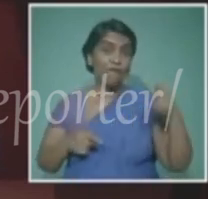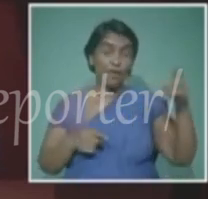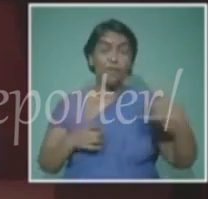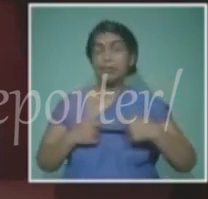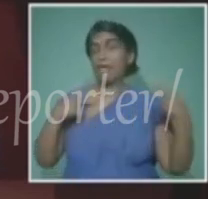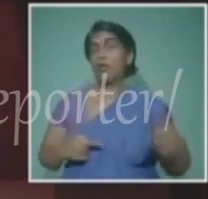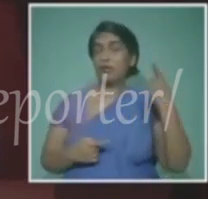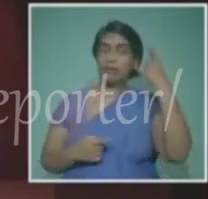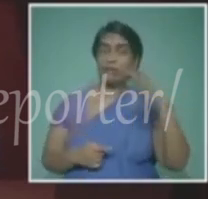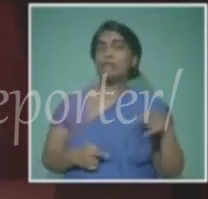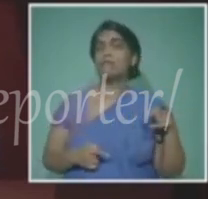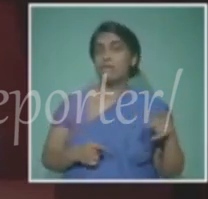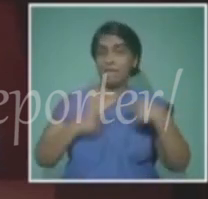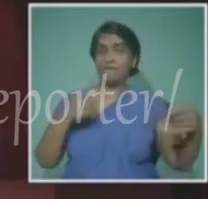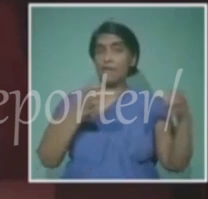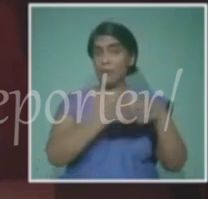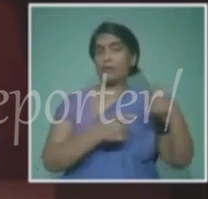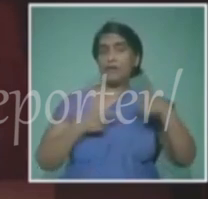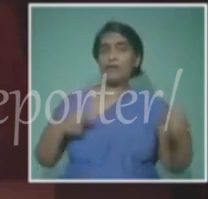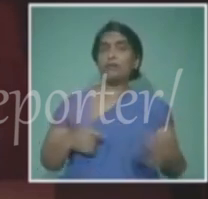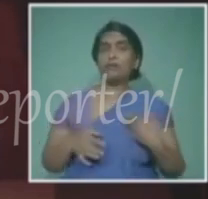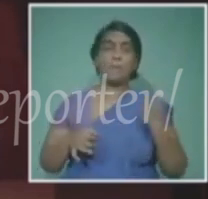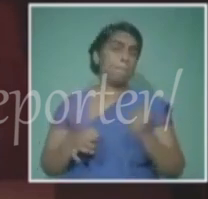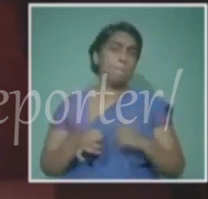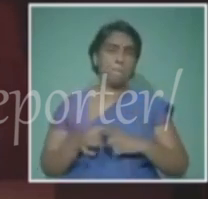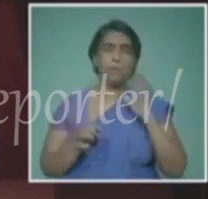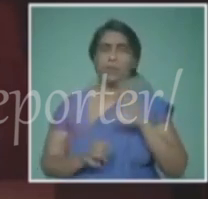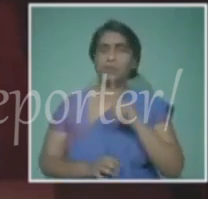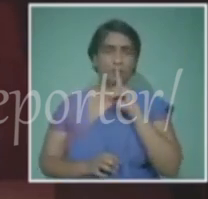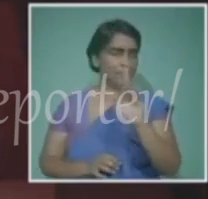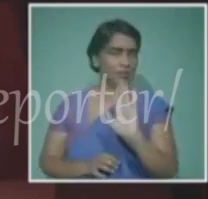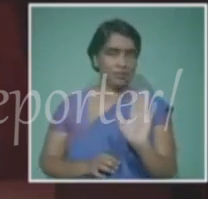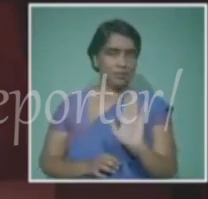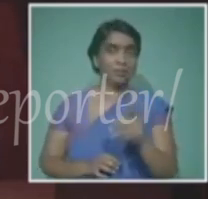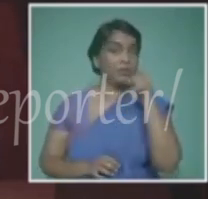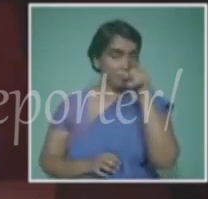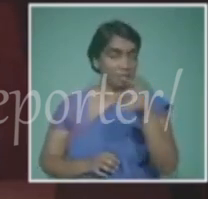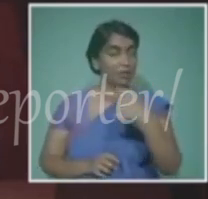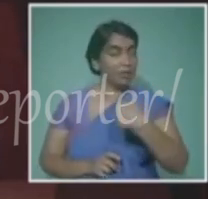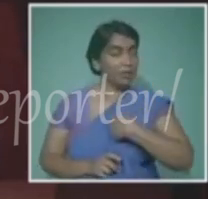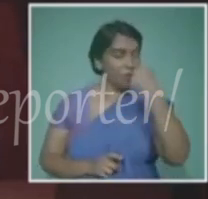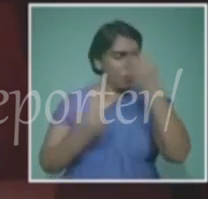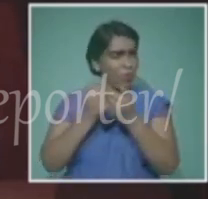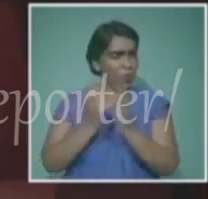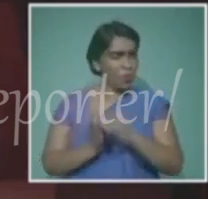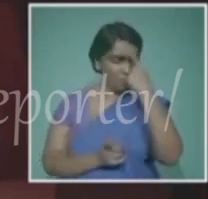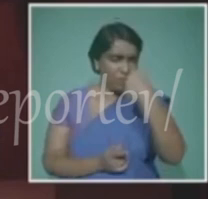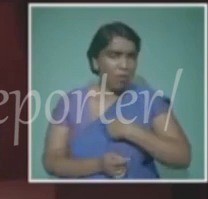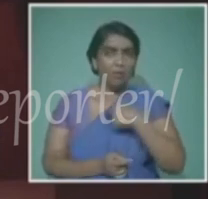වුණ නිසා මේක ගැන ප්‍රශ්නයක් තියෙනවා කියන කාරණාව. ඔබතුමා හෘද සාක්ෂිත එකඟව හිතලා